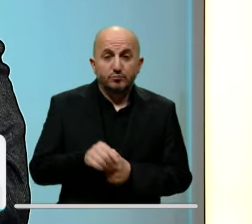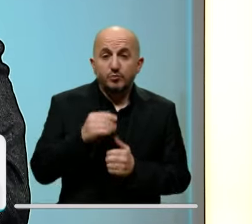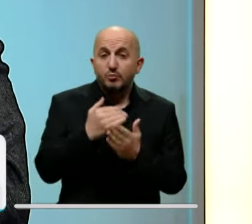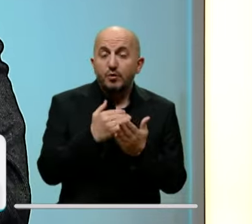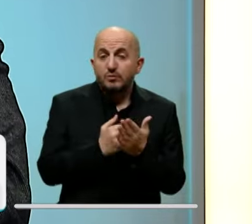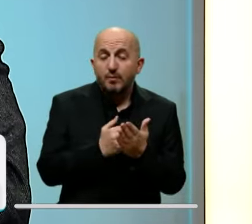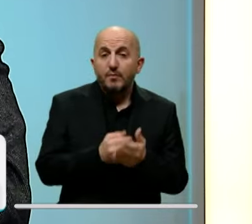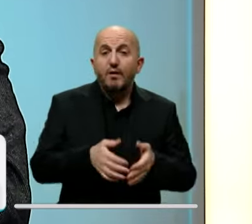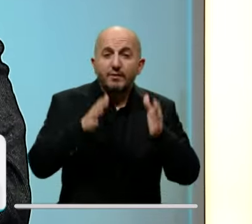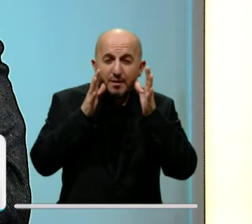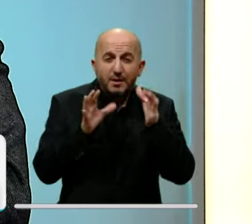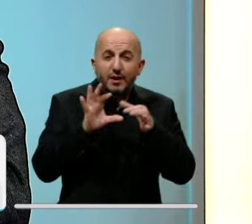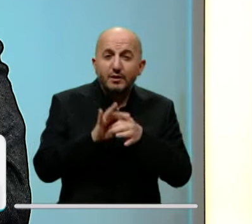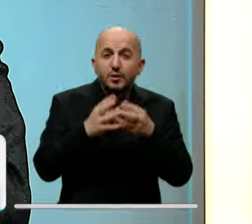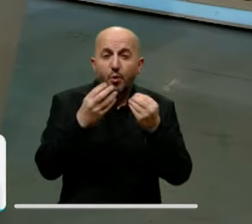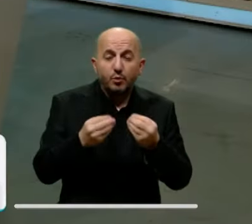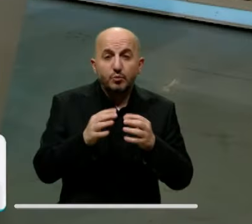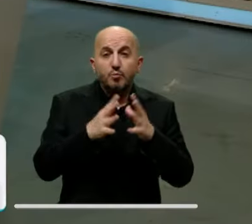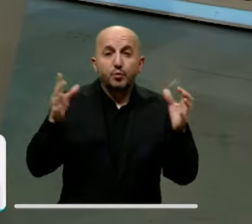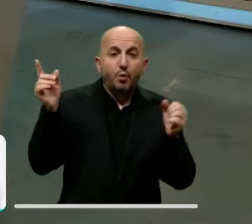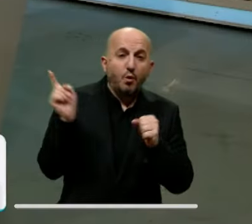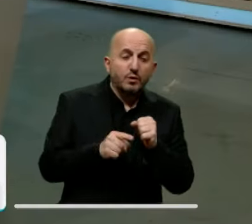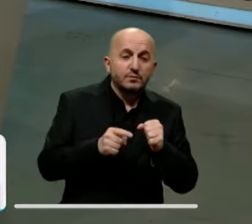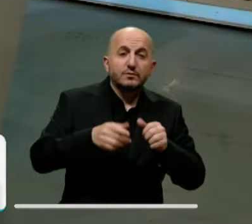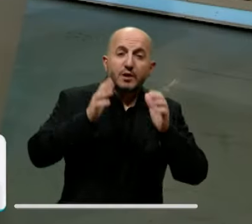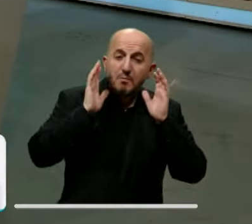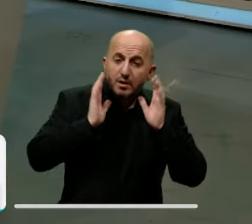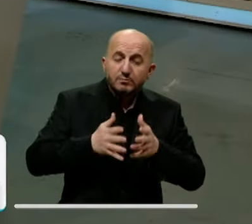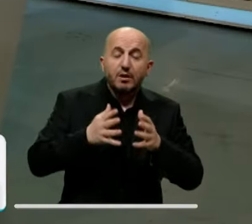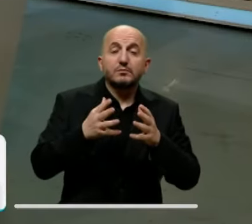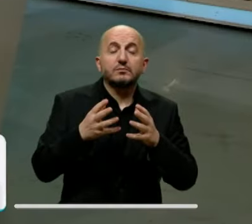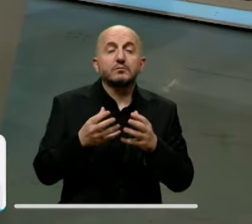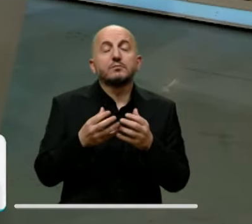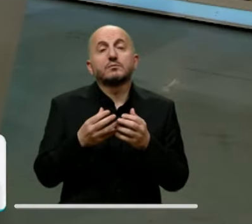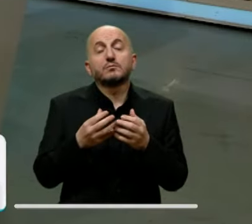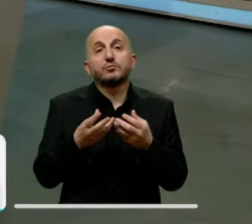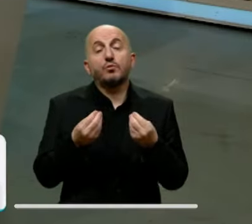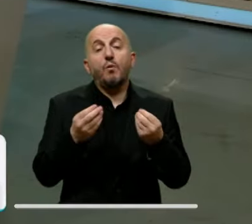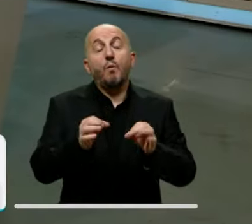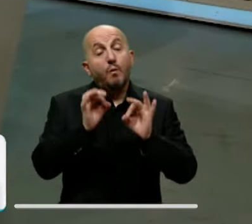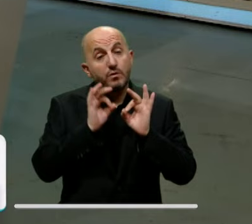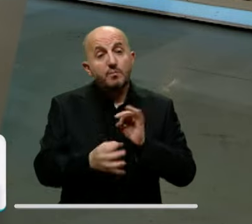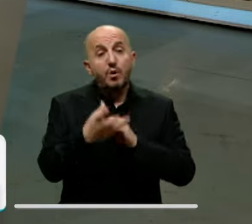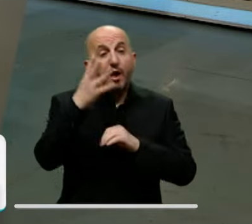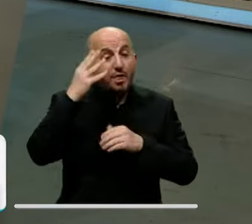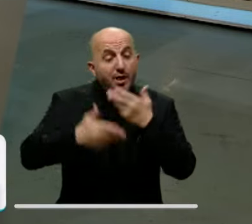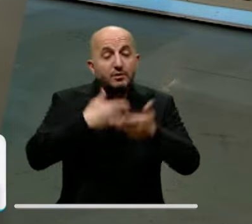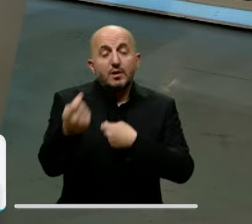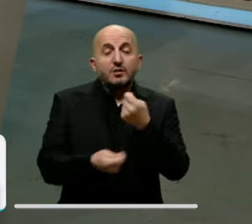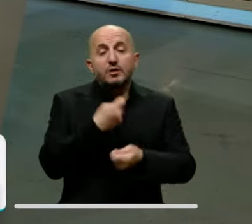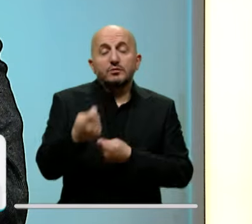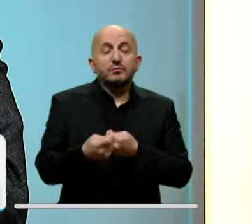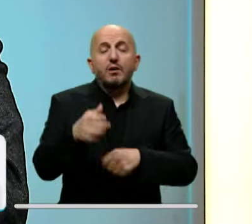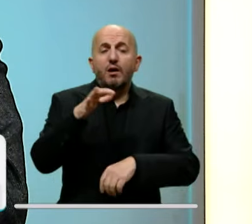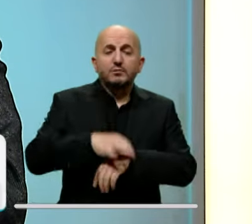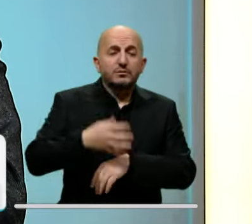neredeyse hep namazla ilgili oldu büyük oranda namaz kılmanın ne kadarız bu As ne kadar önemli olduğunu anlatmaya çalıştık